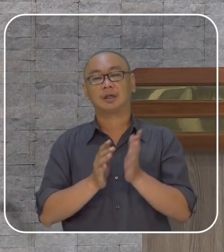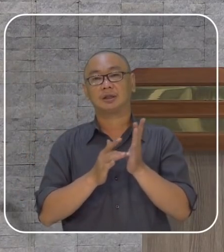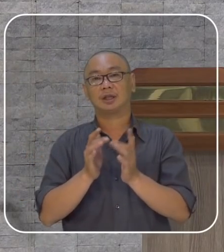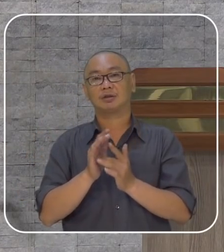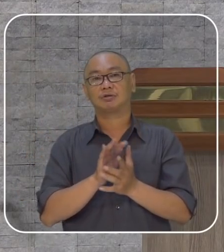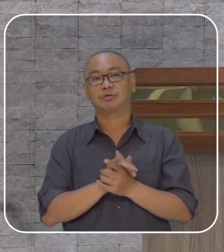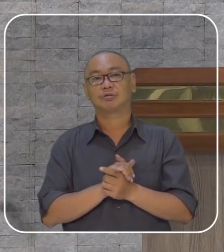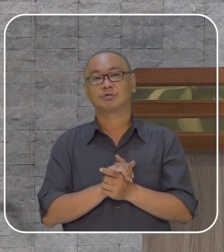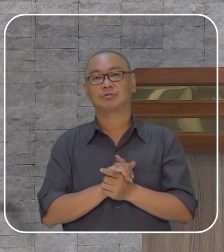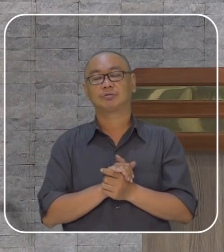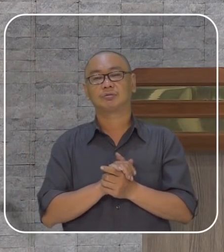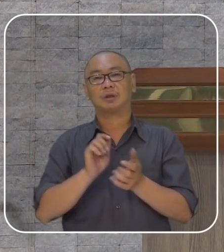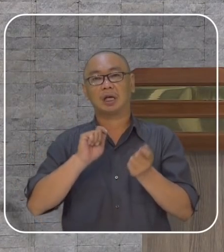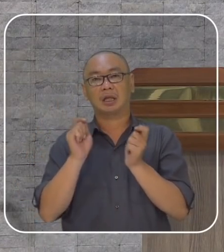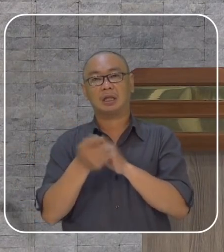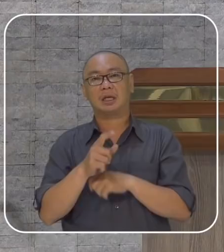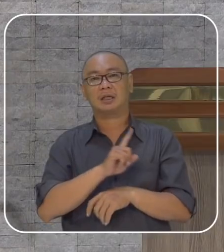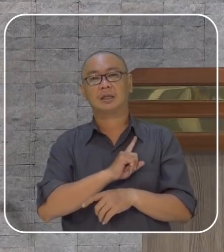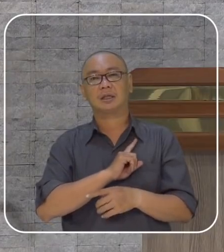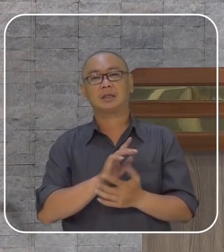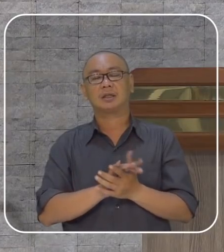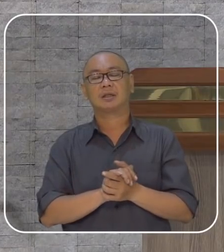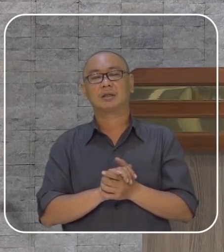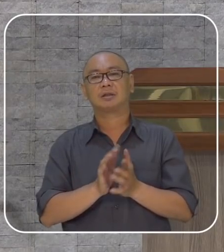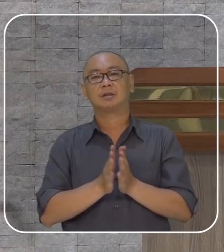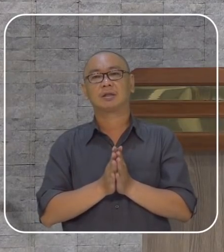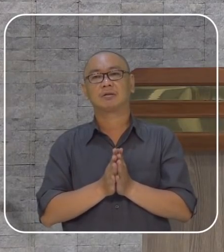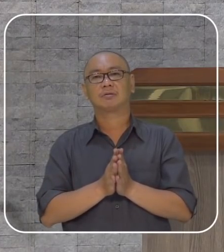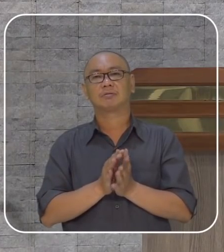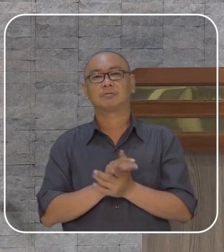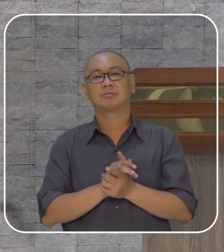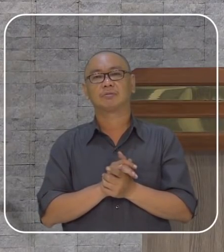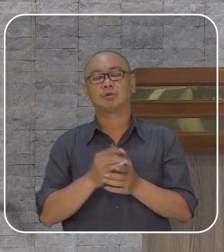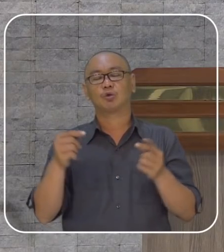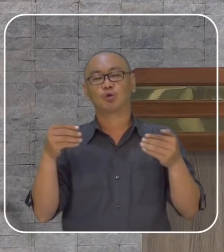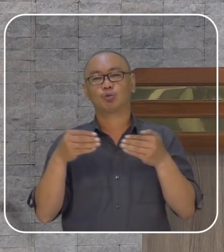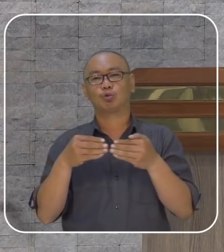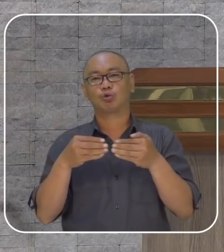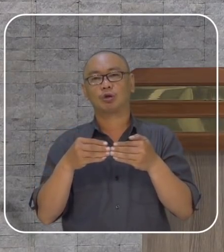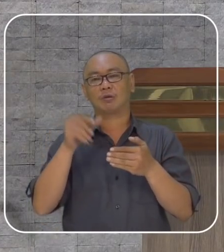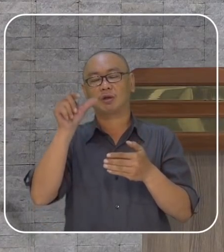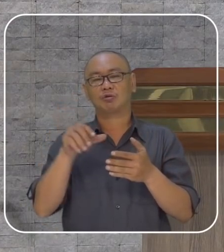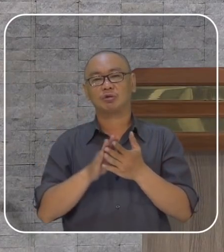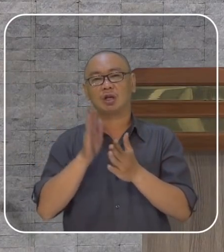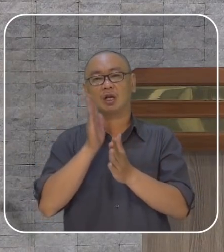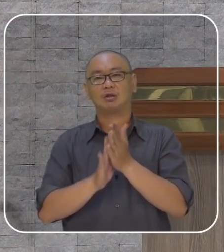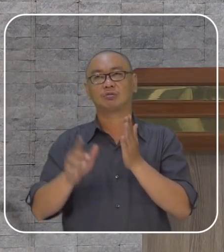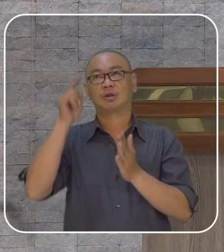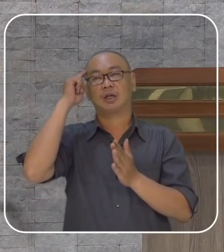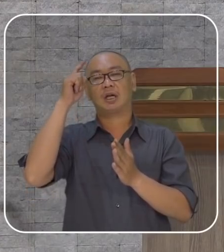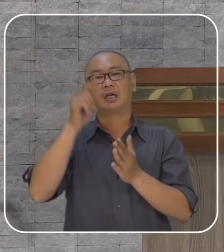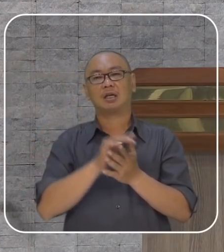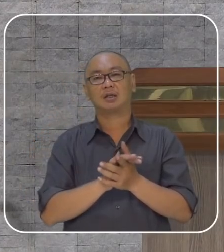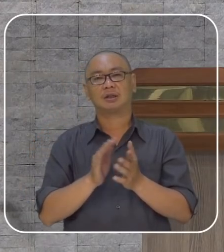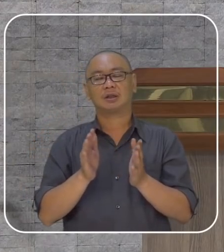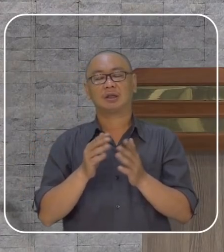Yesus telah menggantikan dirinya dan menghubungkan manusia langsung kepada Allah dengan